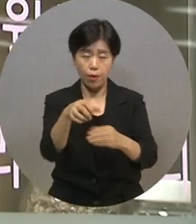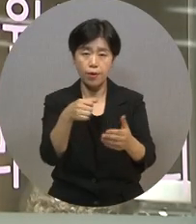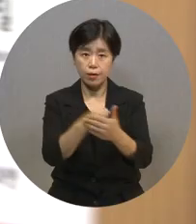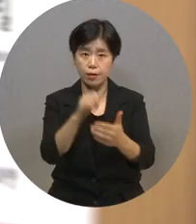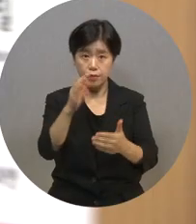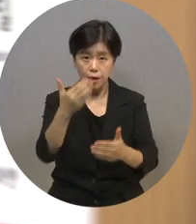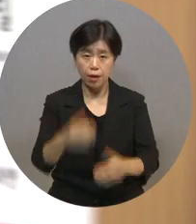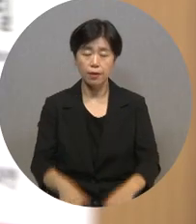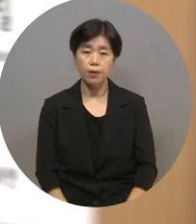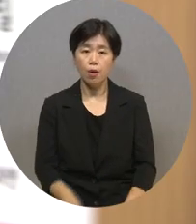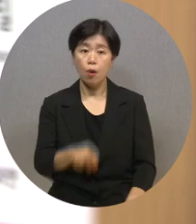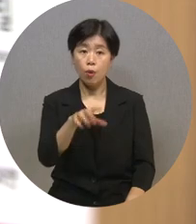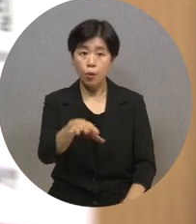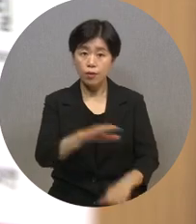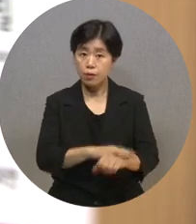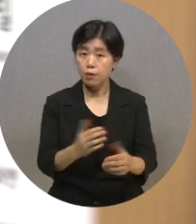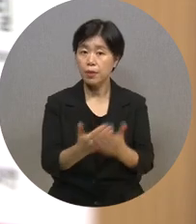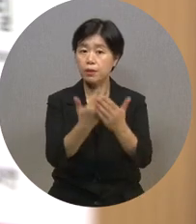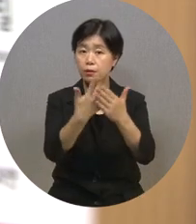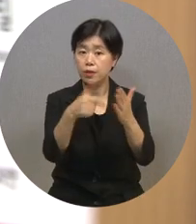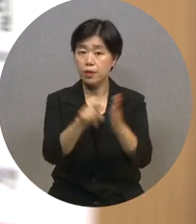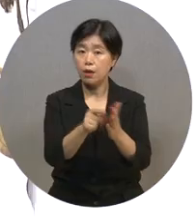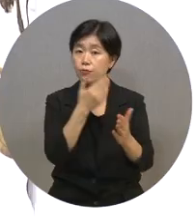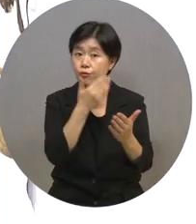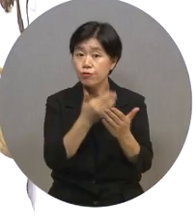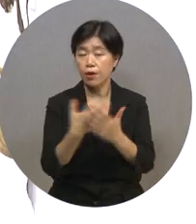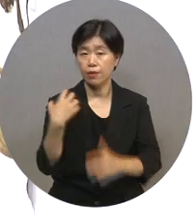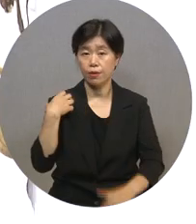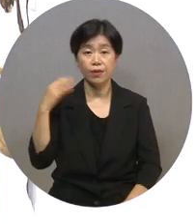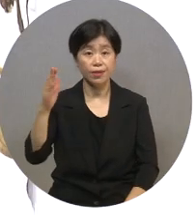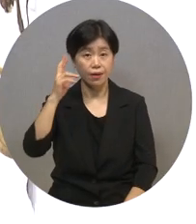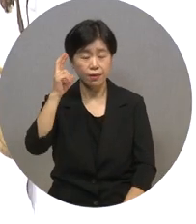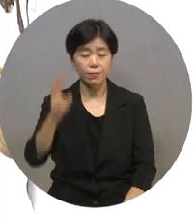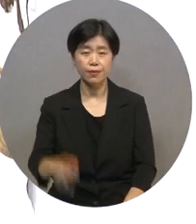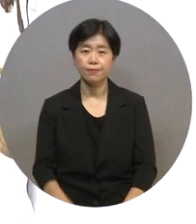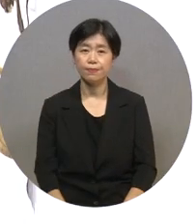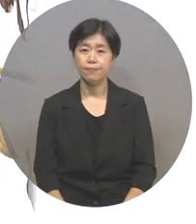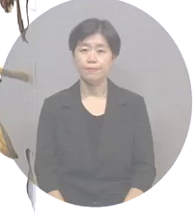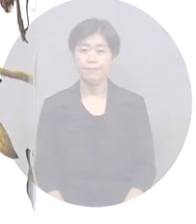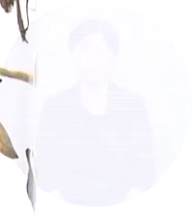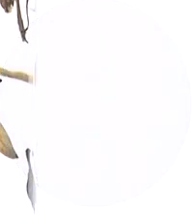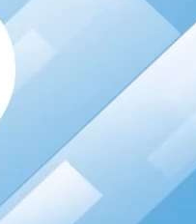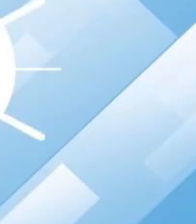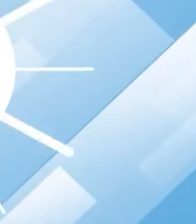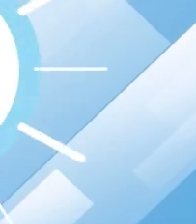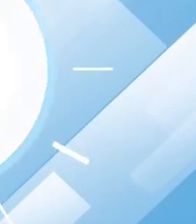막는 중요한 역할을 수행할 것으로 기대됩니다. 복지TV 전문방송 김영재입니다.